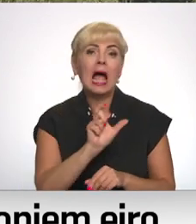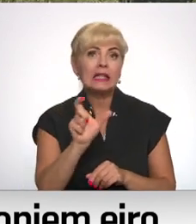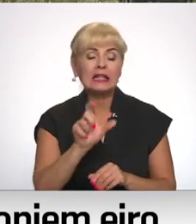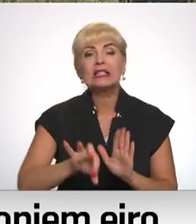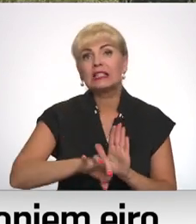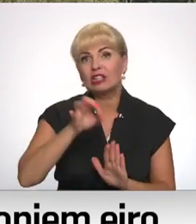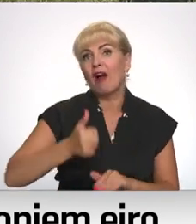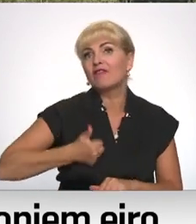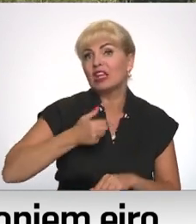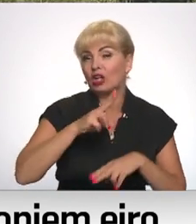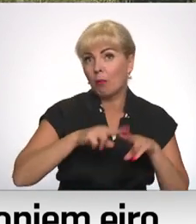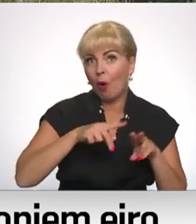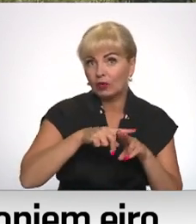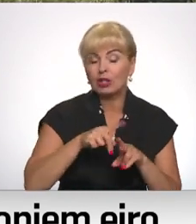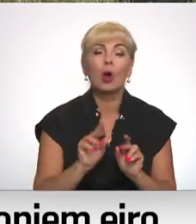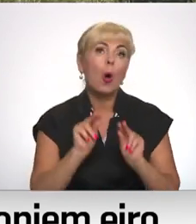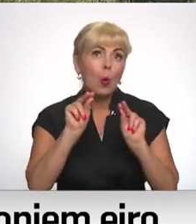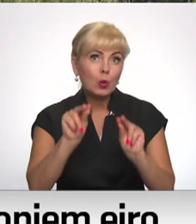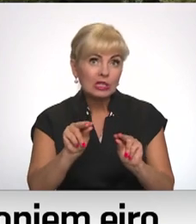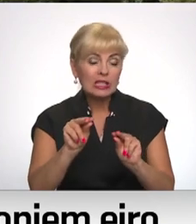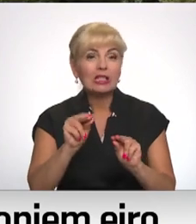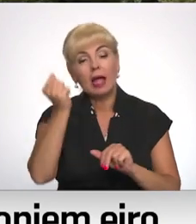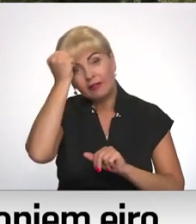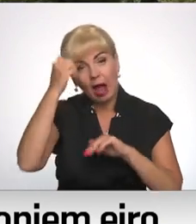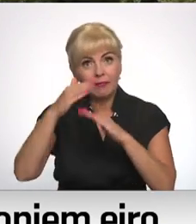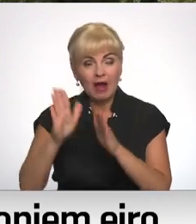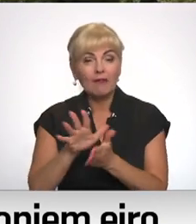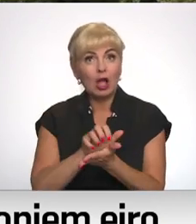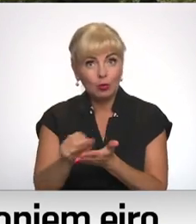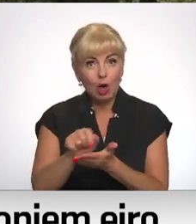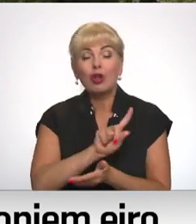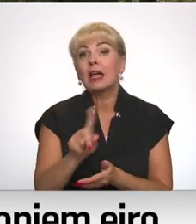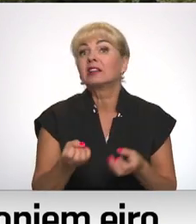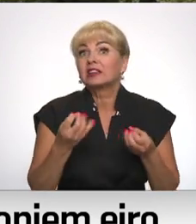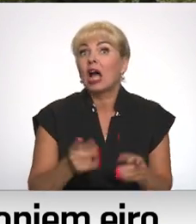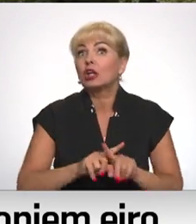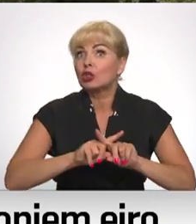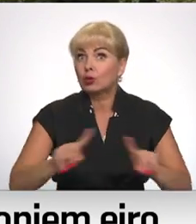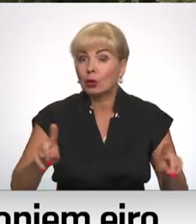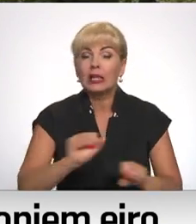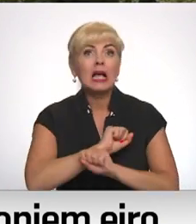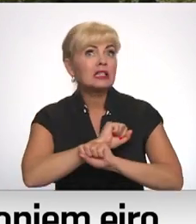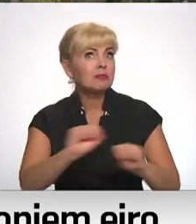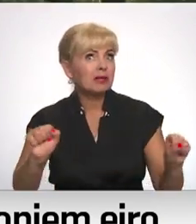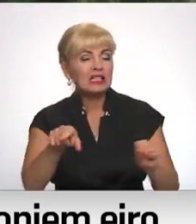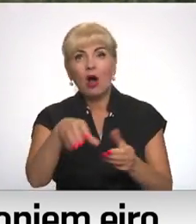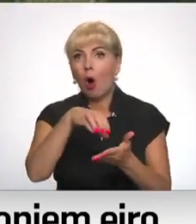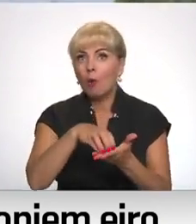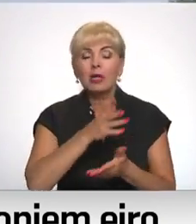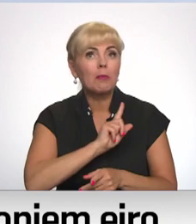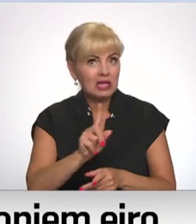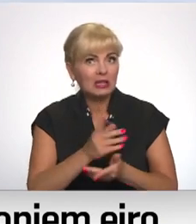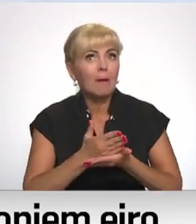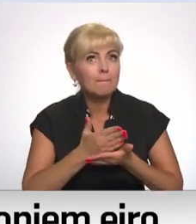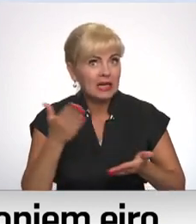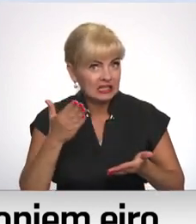kuriem uzticēs veikt pieminekļa uzvaras parkā nojaukšanu. Viens gan, ja esot skaidrs uzreiz, spridzināt apjomīgu objektu esot ārkārtīgi bīstam